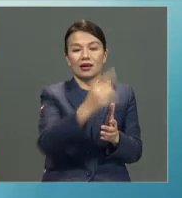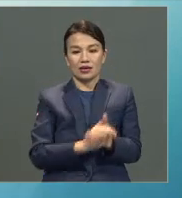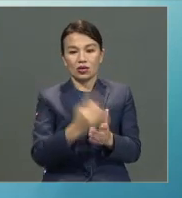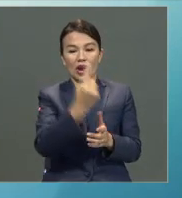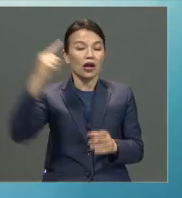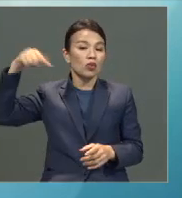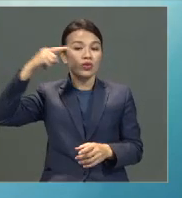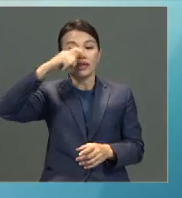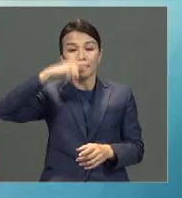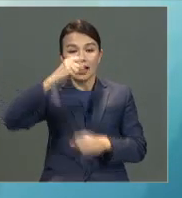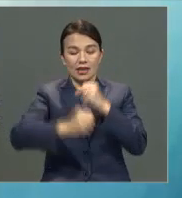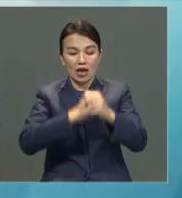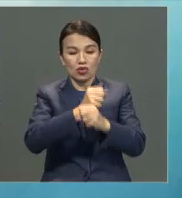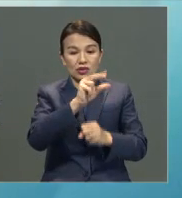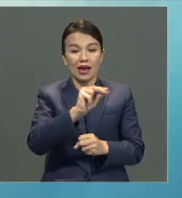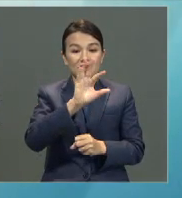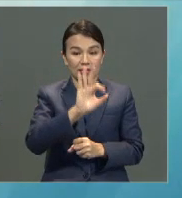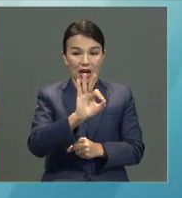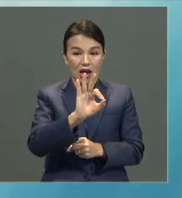ไม่ใช่กลุ่มนะครับคนที่คนเดียวก็คือผู้หญิงไทยอายุ39